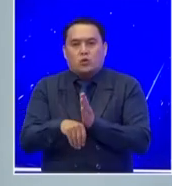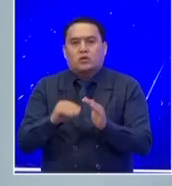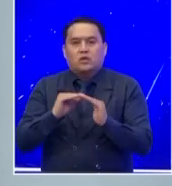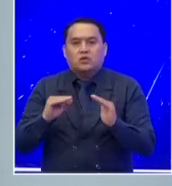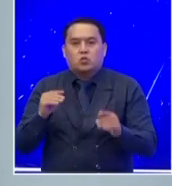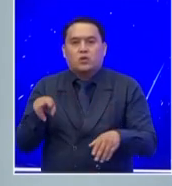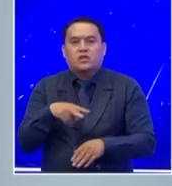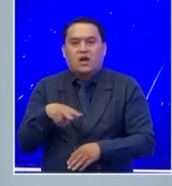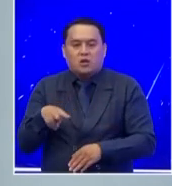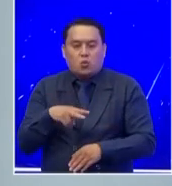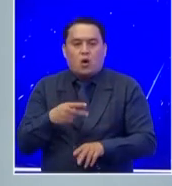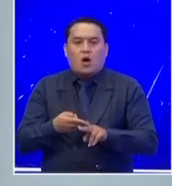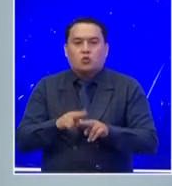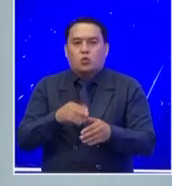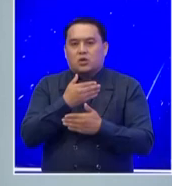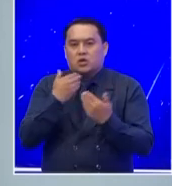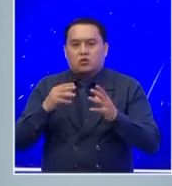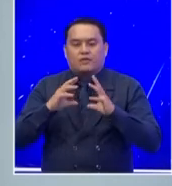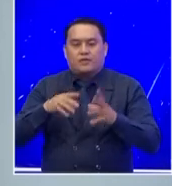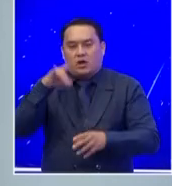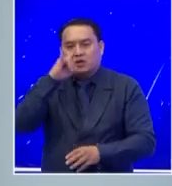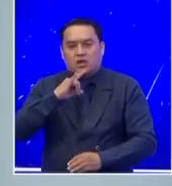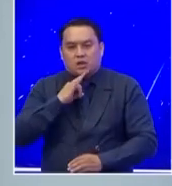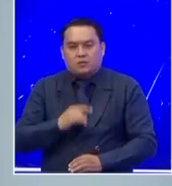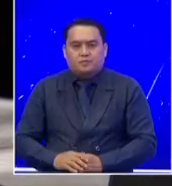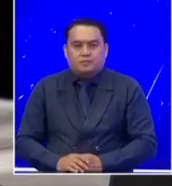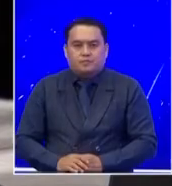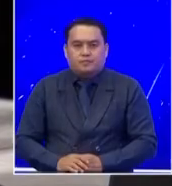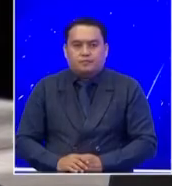детскую литературу, которых нет во всем Казахстане.